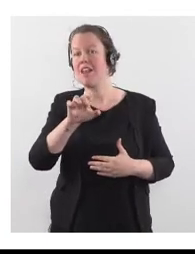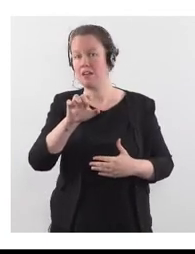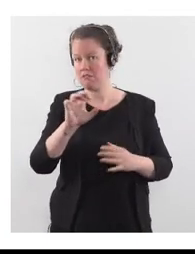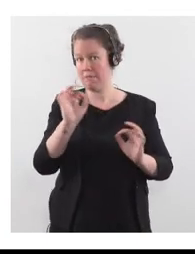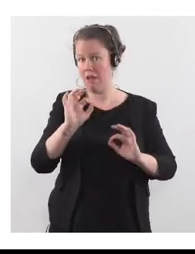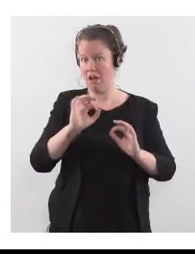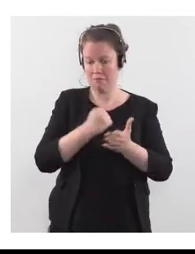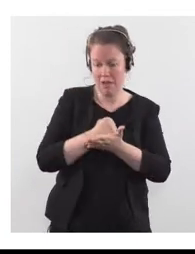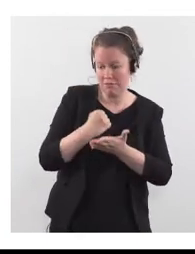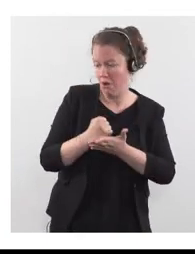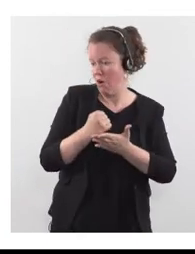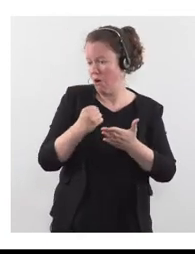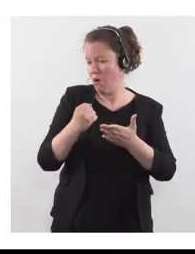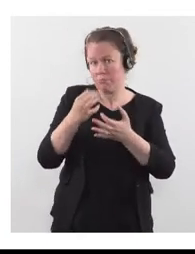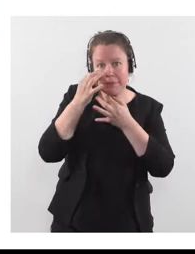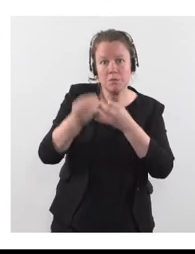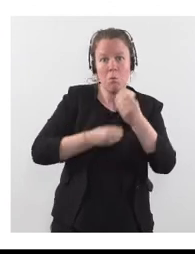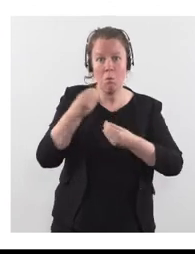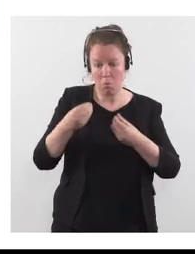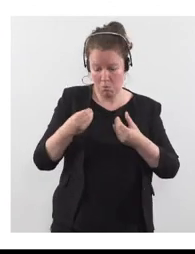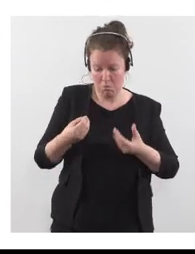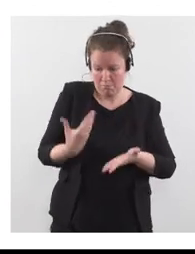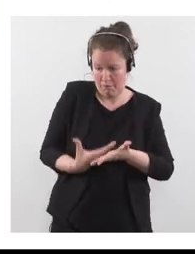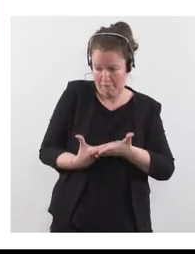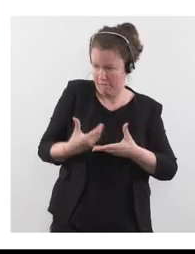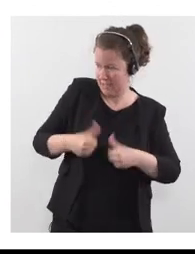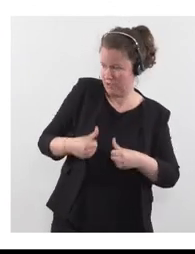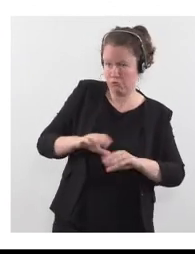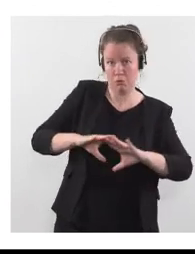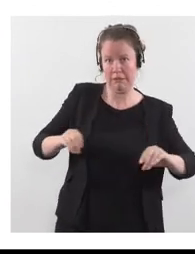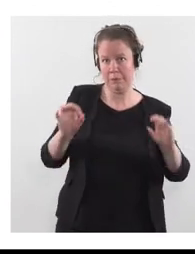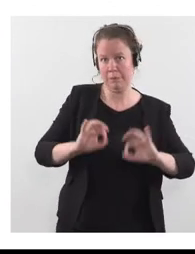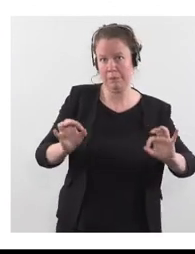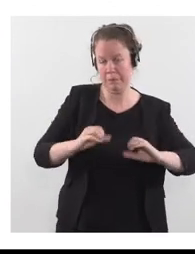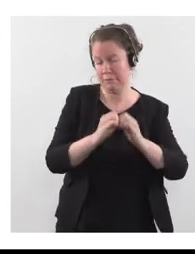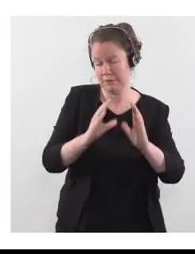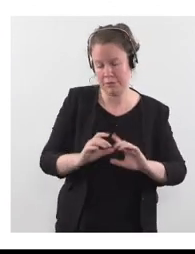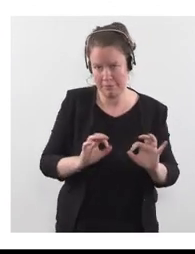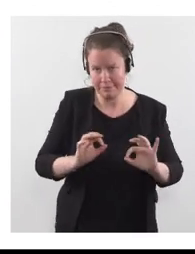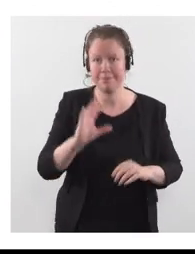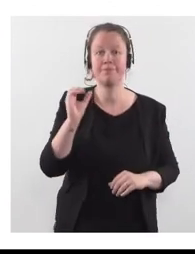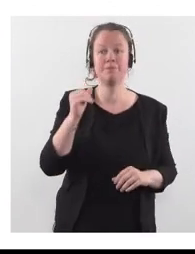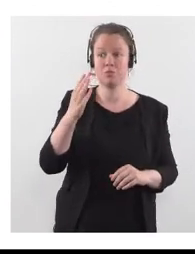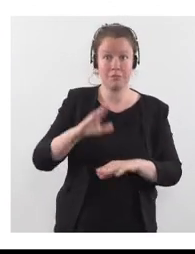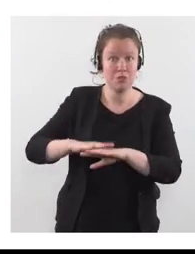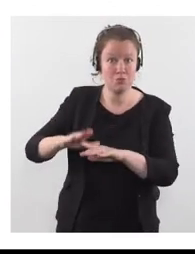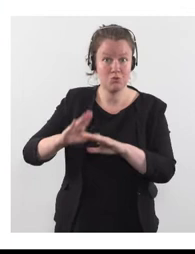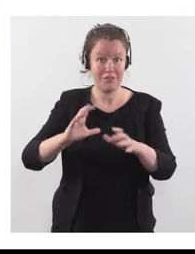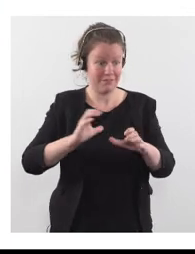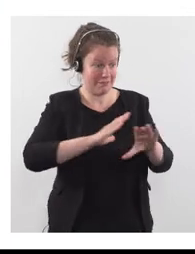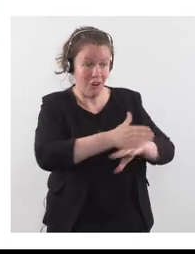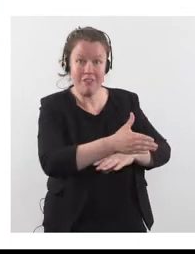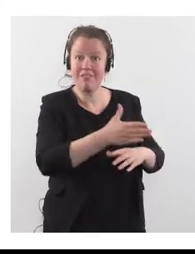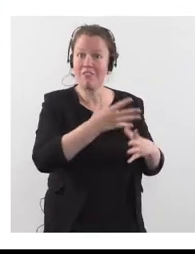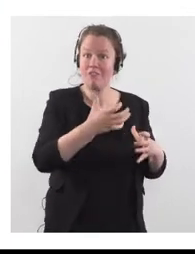pour les demandeurs d'asile pour accéder dans le monde du travail, comme Frida l'a bien expliqué, sans